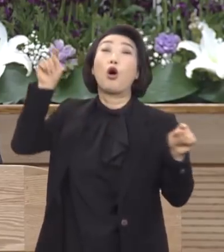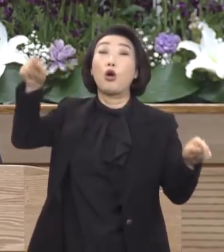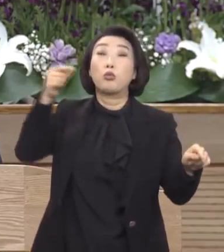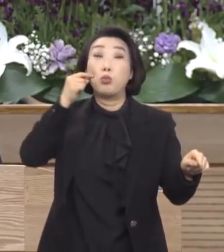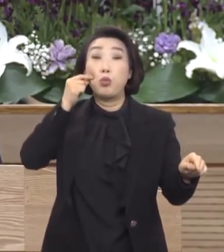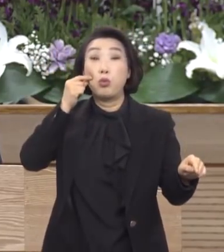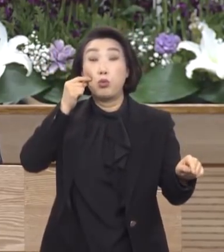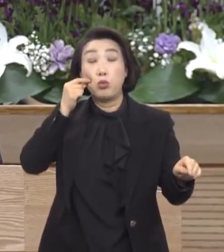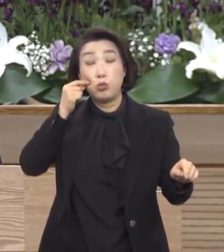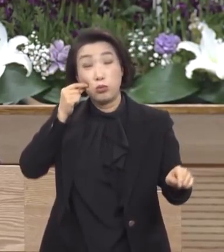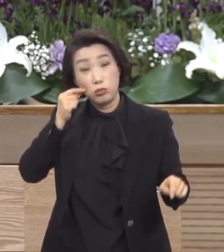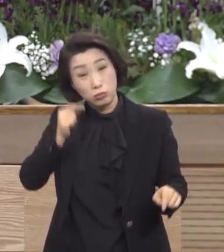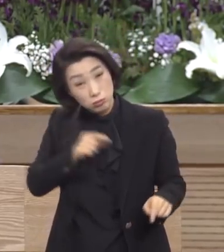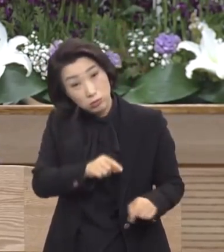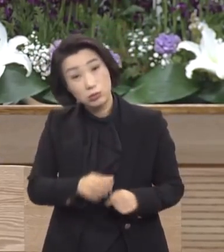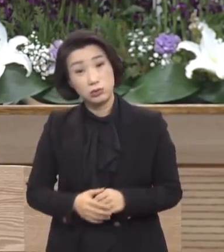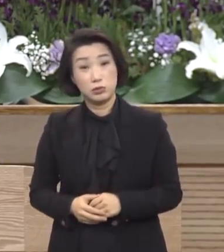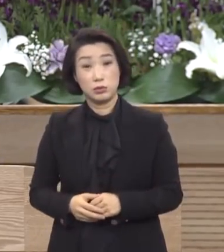기업이 없대.